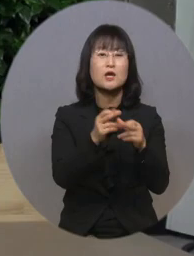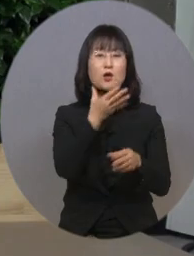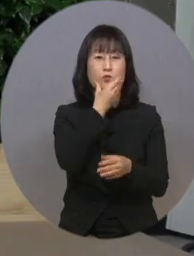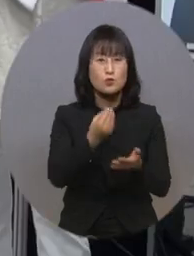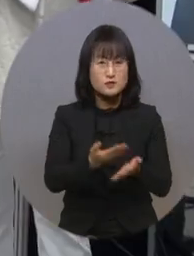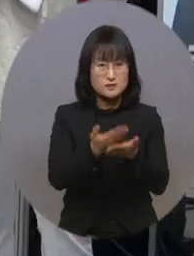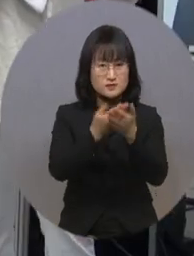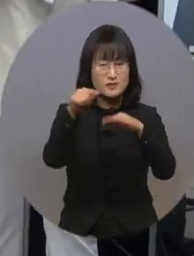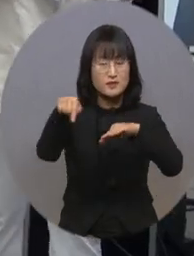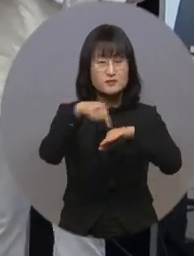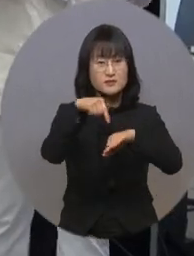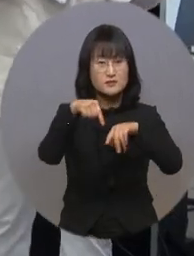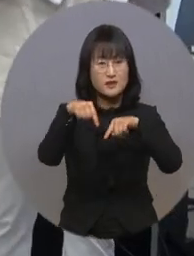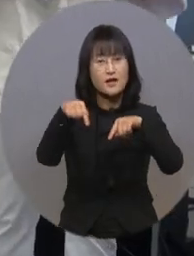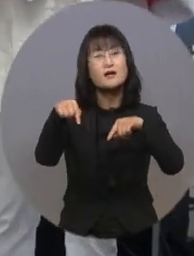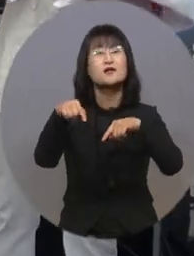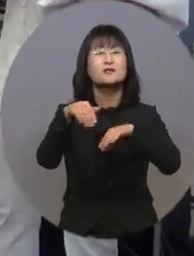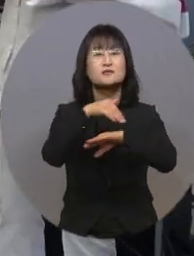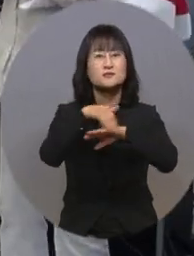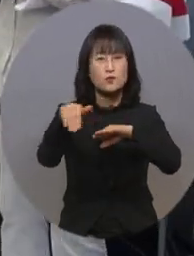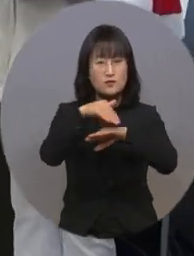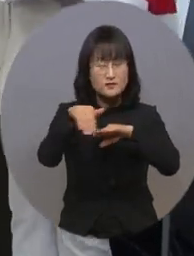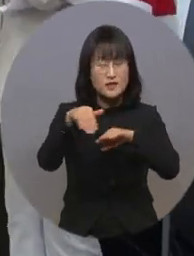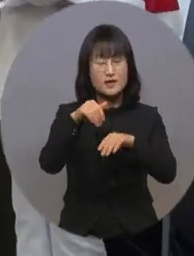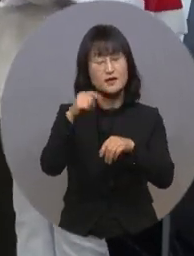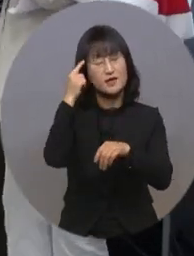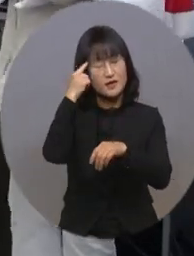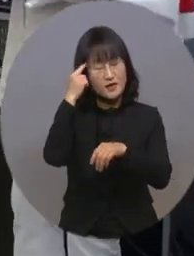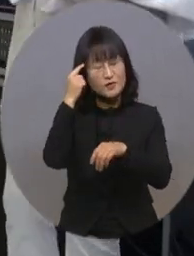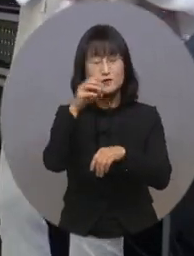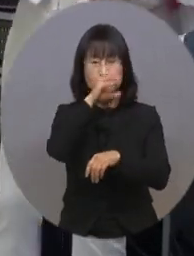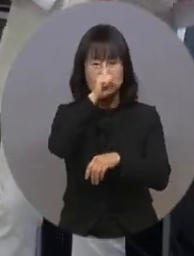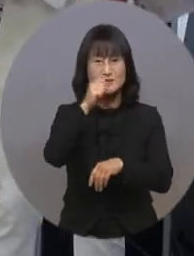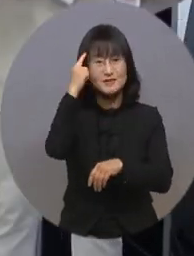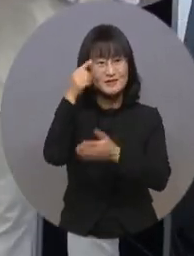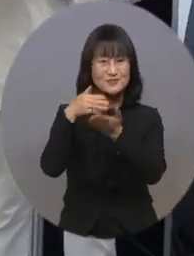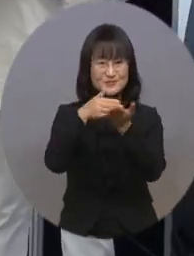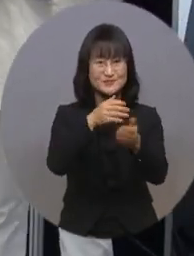위한 정책도 개발하면 좋겠다고 하였습니다 복지티비뉴 손수진입니다